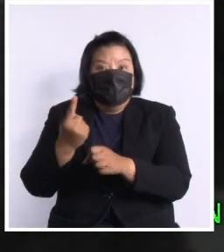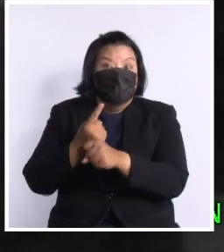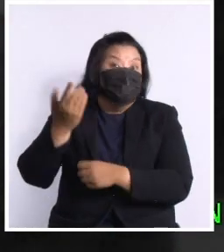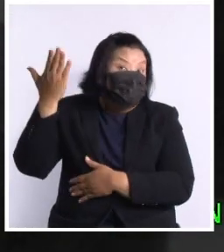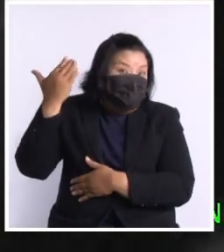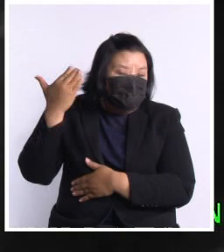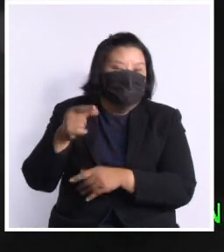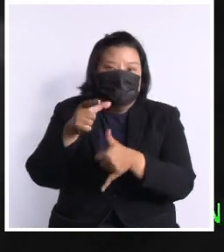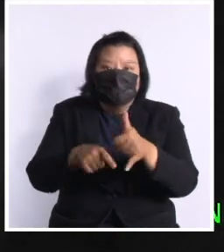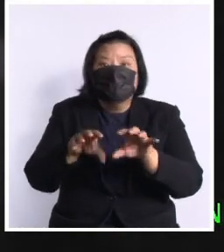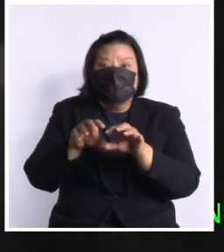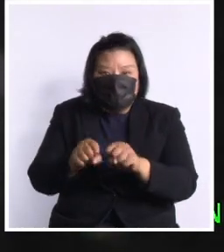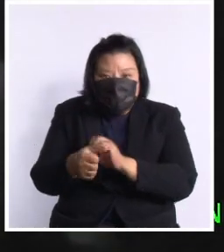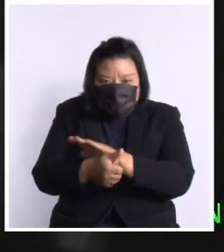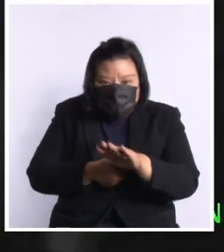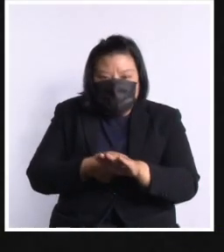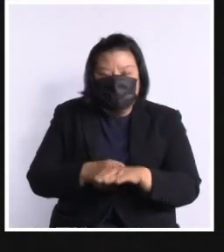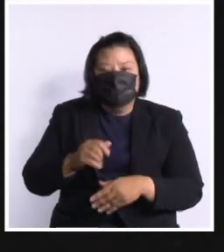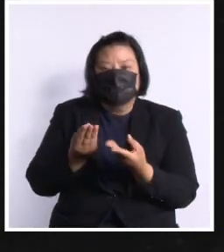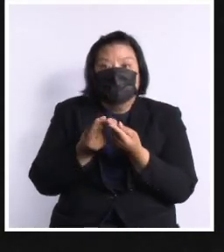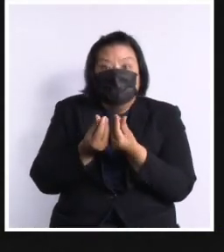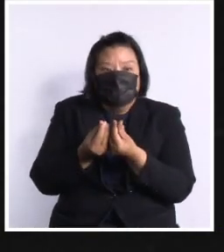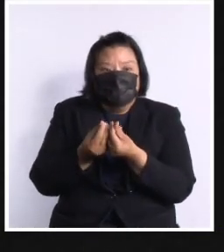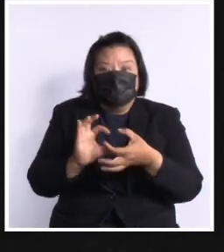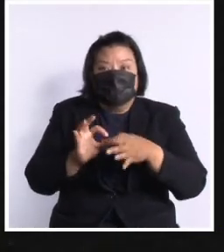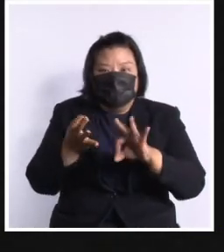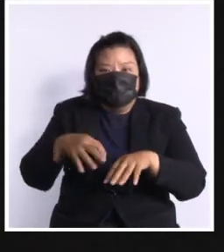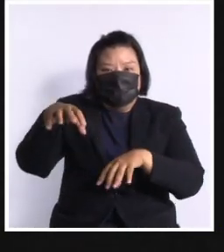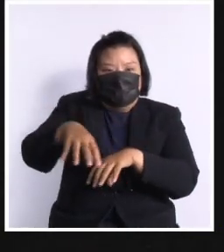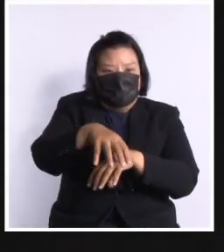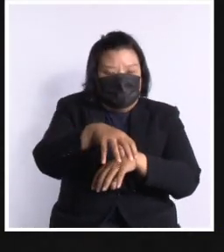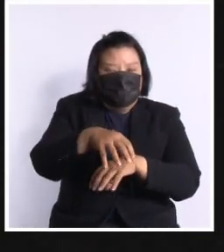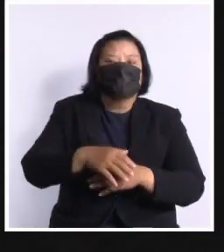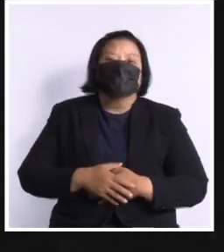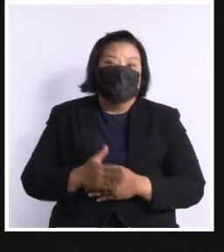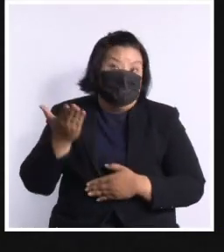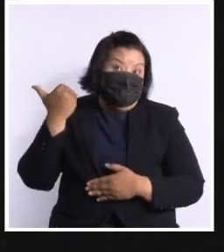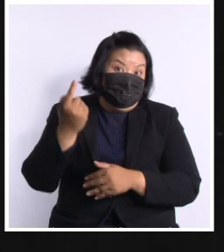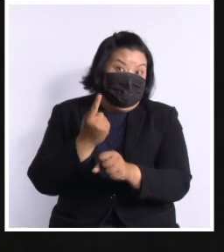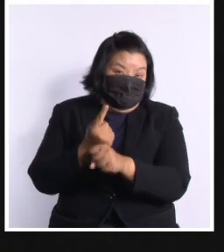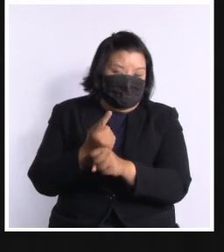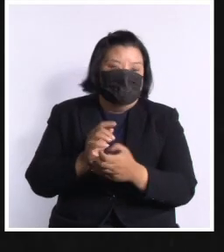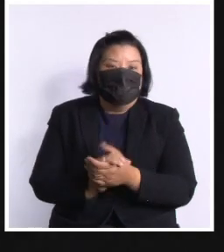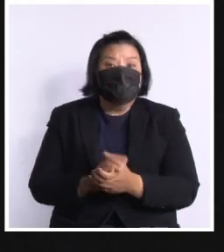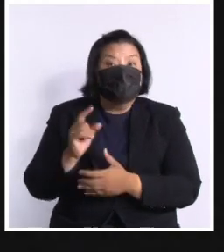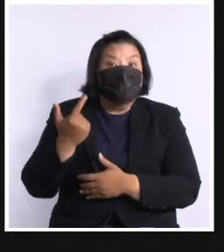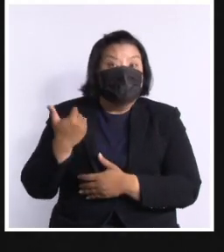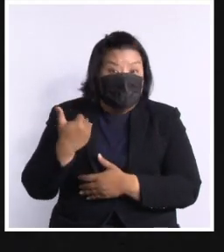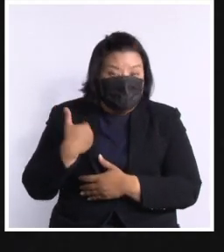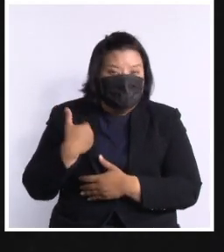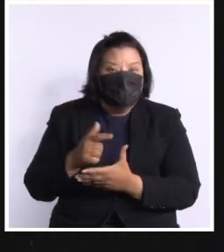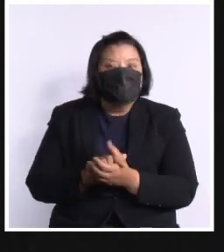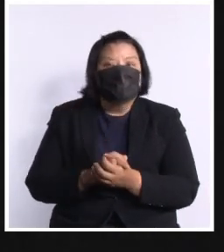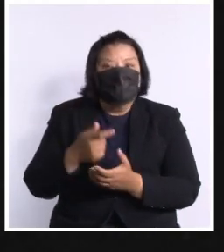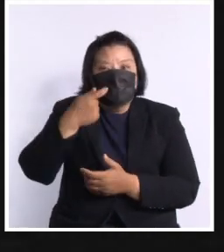ถูกจับกลุ่มโทษฐานรอบจุดไฟเผาที่ดินร้านหลายแห่งด้วยกันข้ามไปที่บัลกาเรียกันบ้างครับก็วงจร